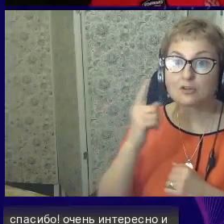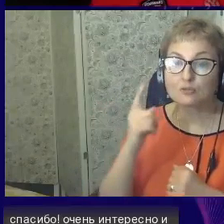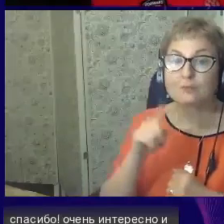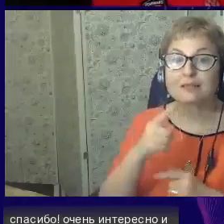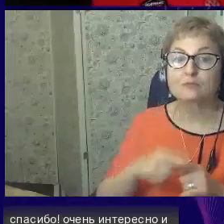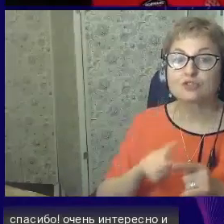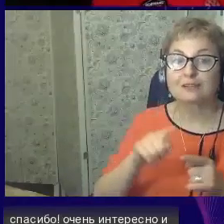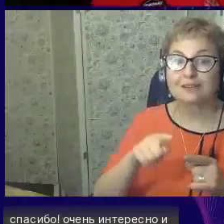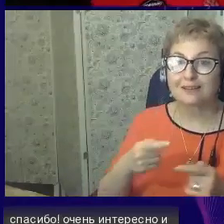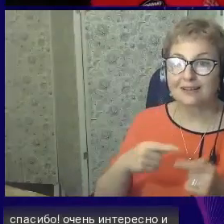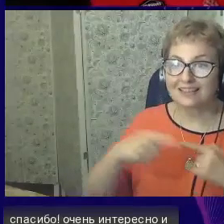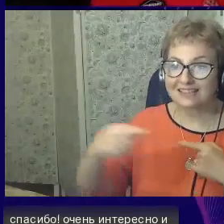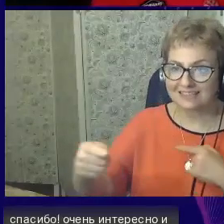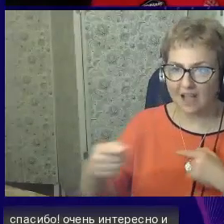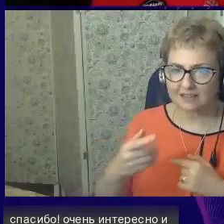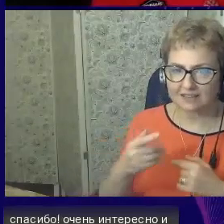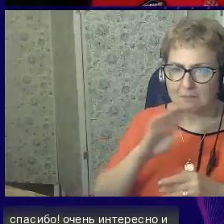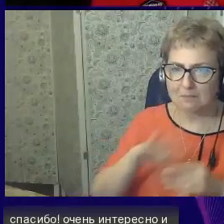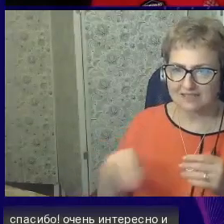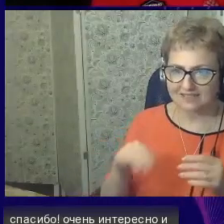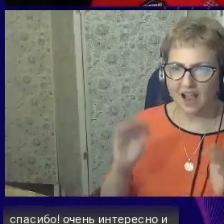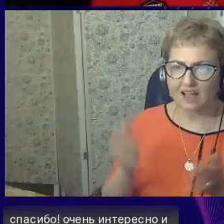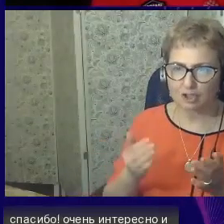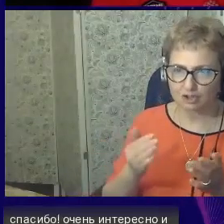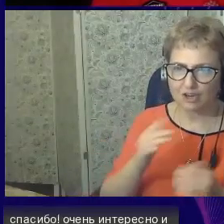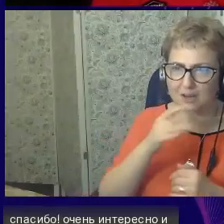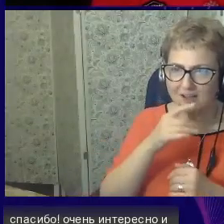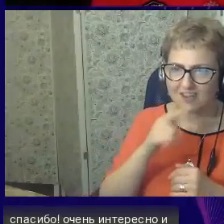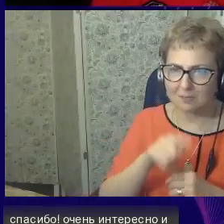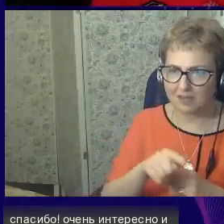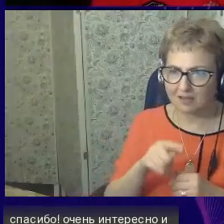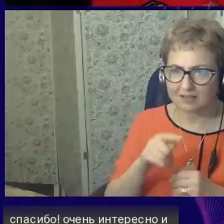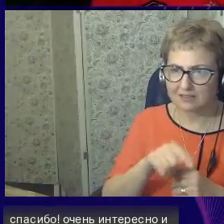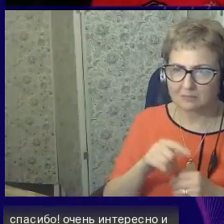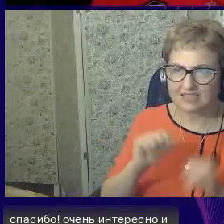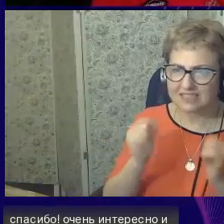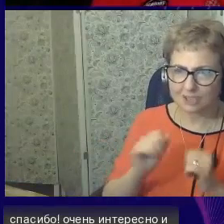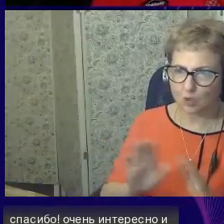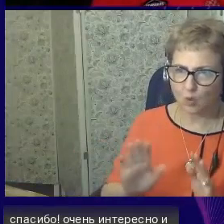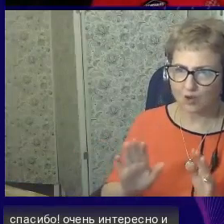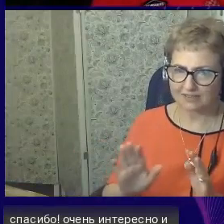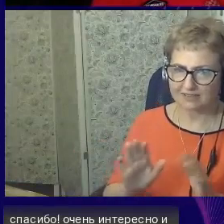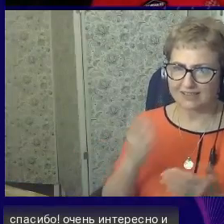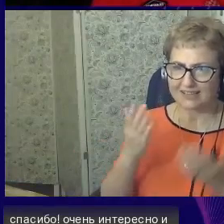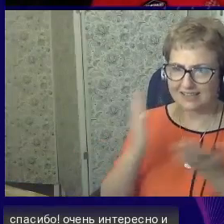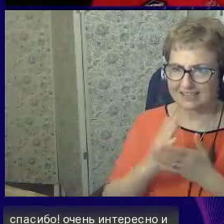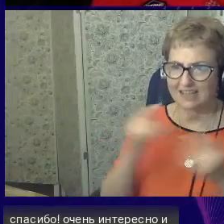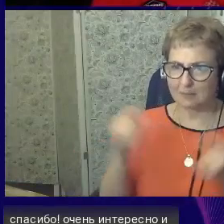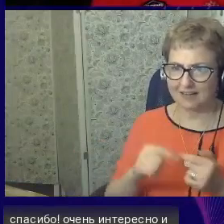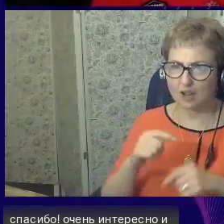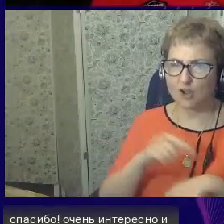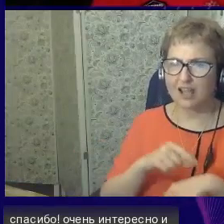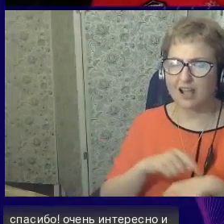что дистанция проходит без ограничения по времени, не на скорость, есть определенное